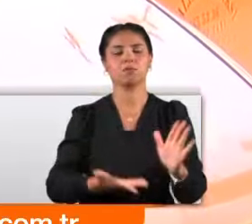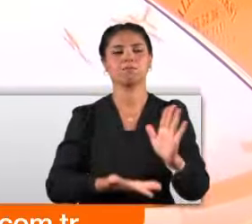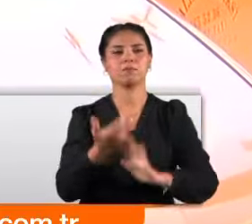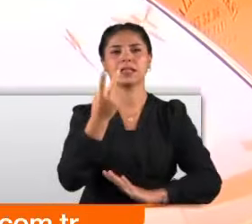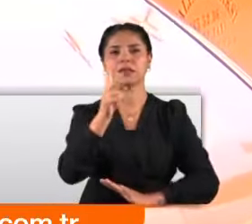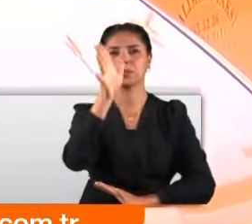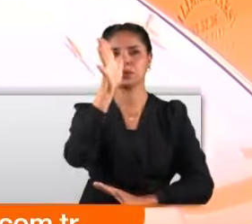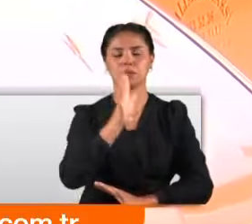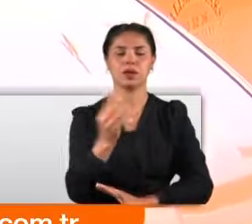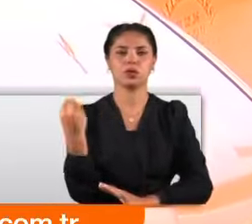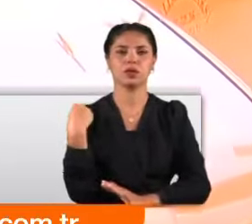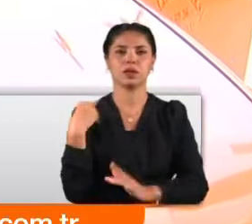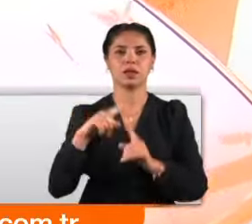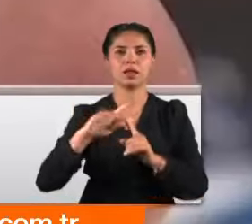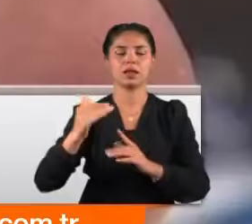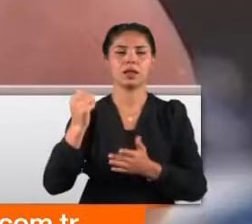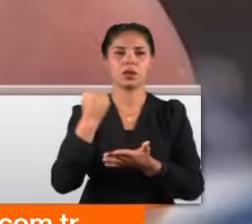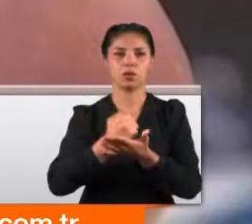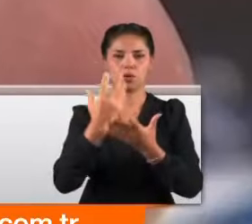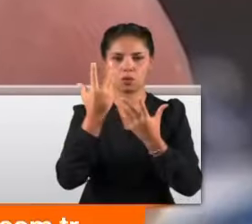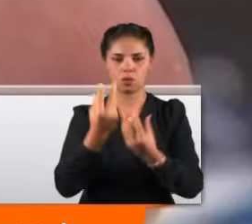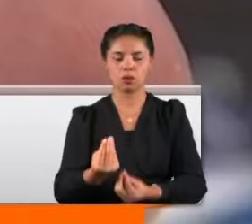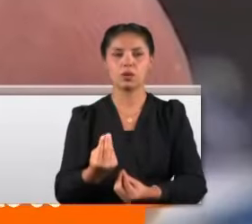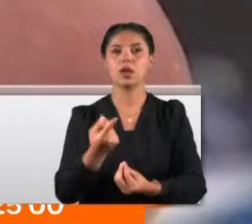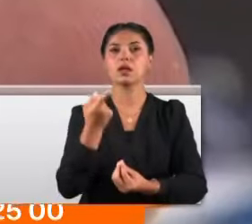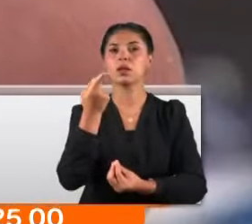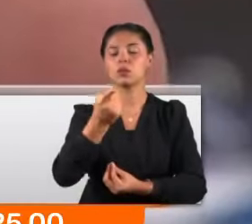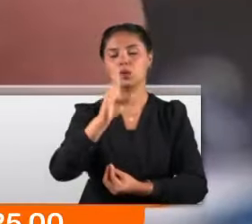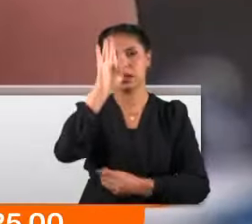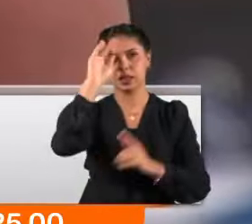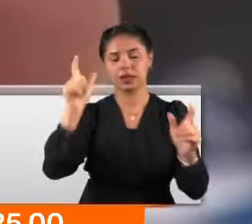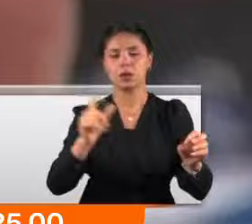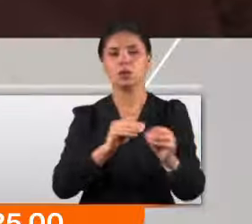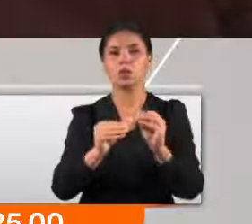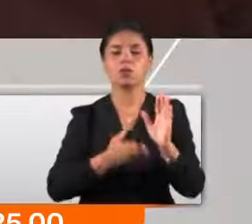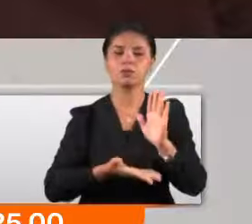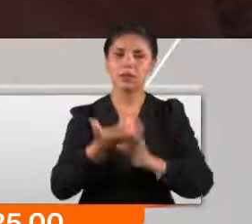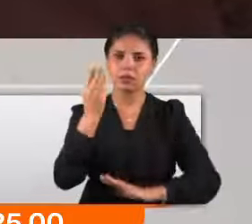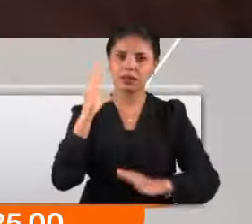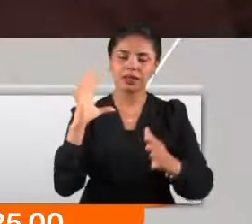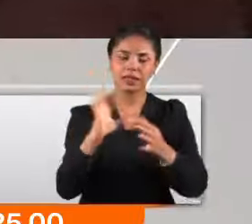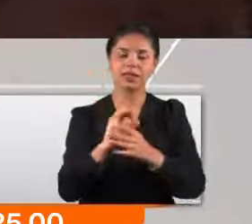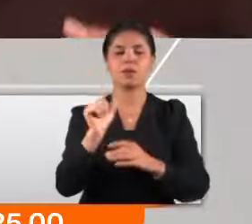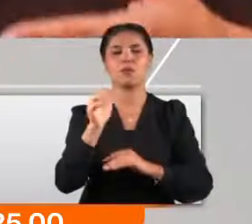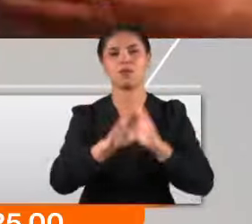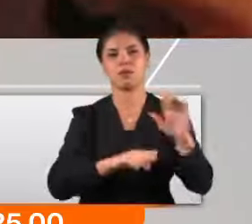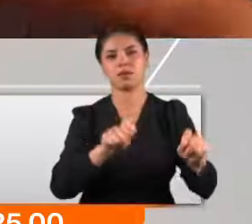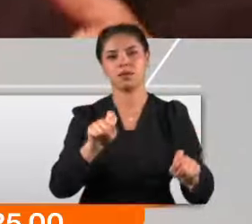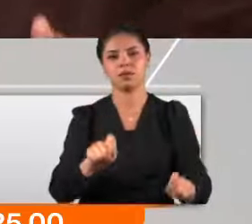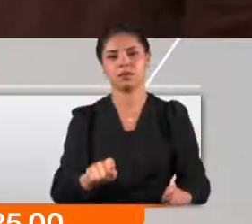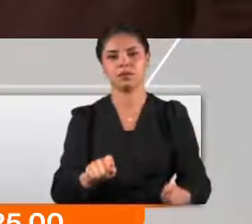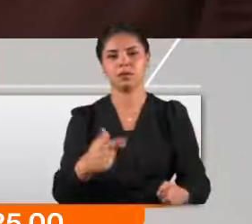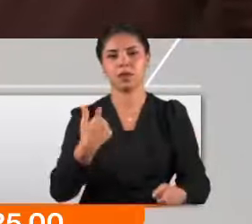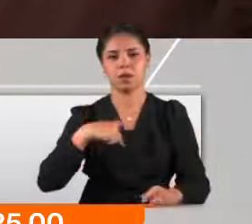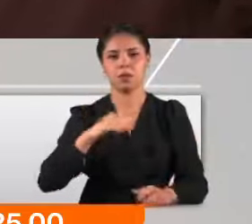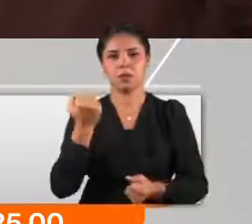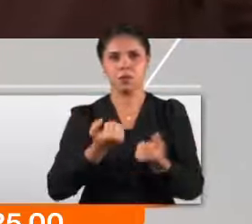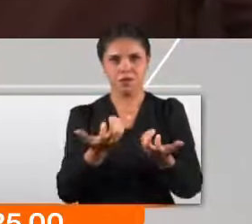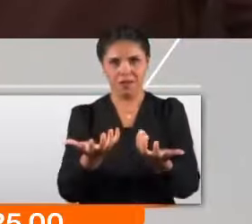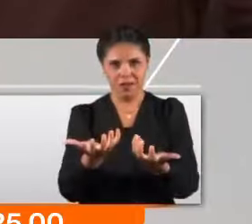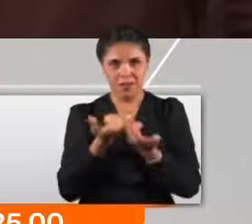2500 taksi onaylandı. İstanbul'da sarı çilenin sona ermesiyle ilgili önemli adım atıldı. Eğer ki bizi de şoför olarak alırsa